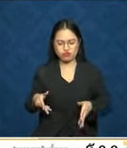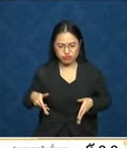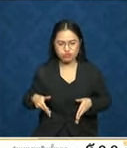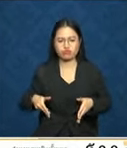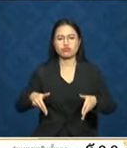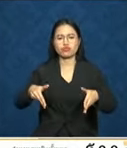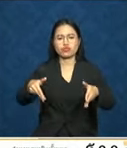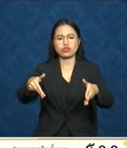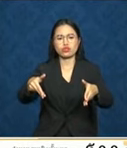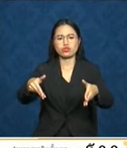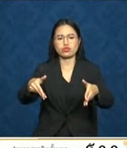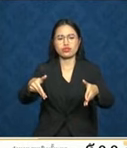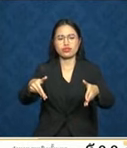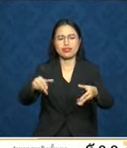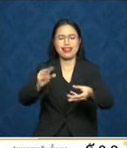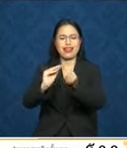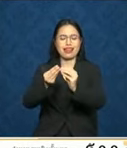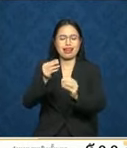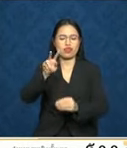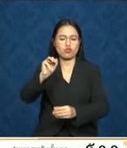ที่นย